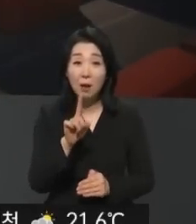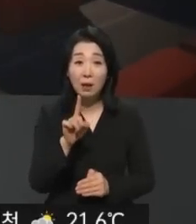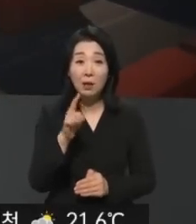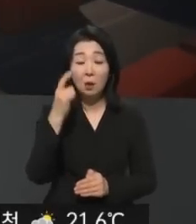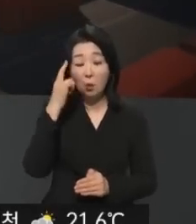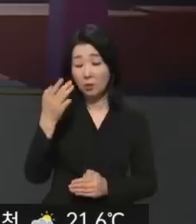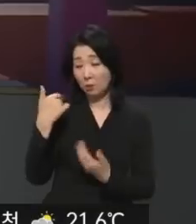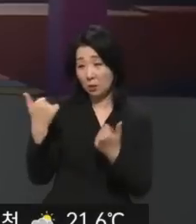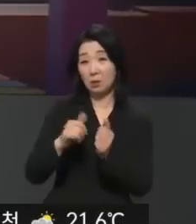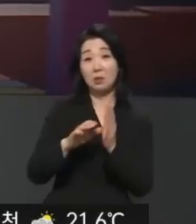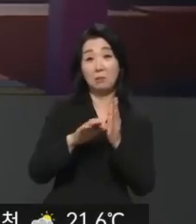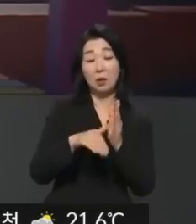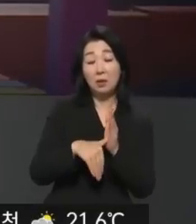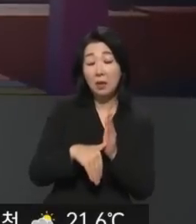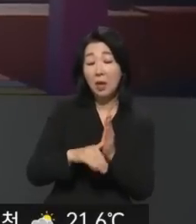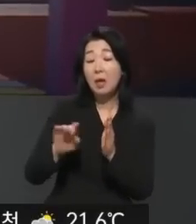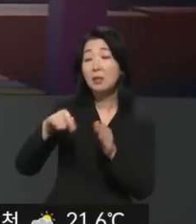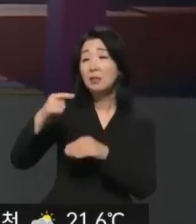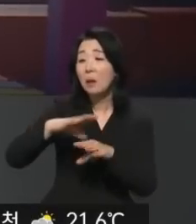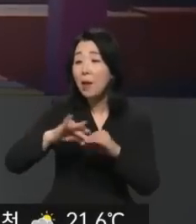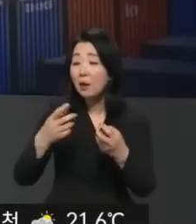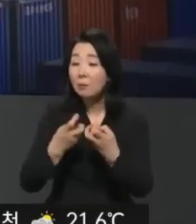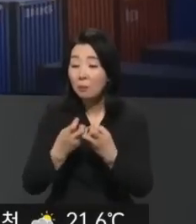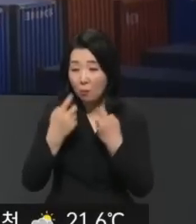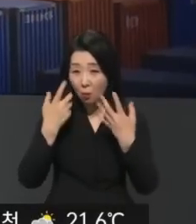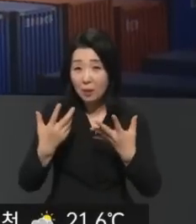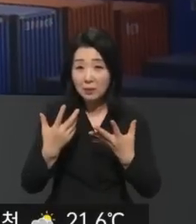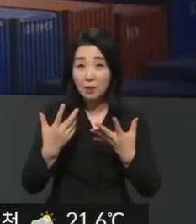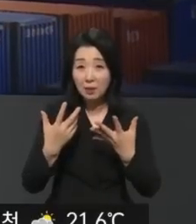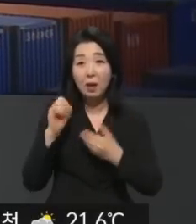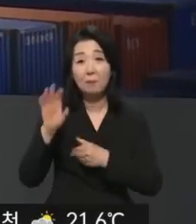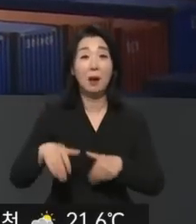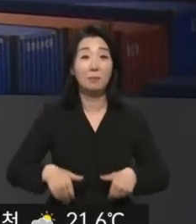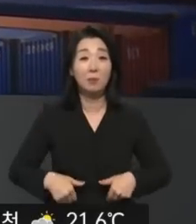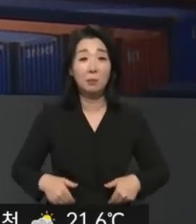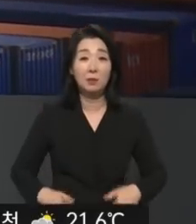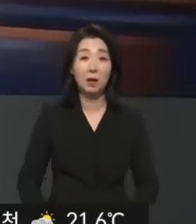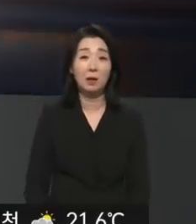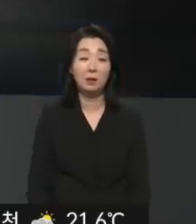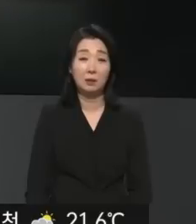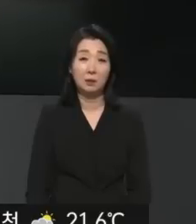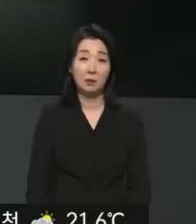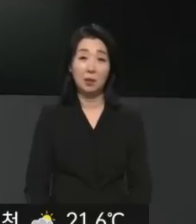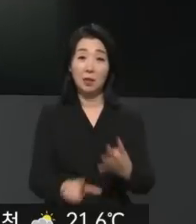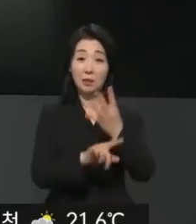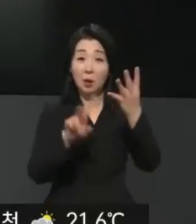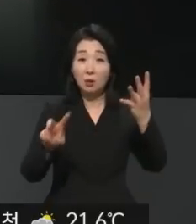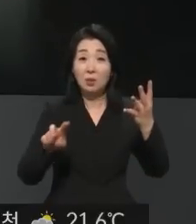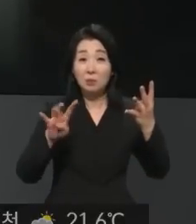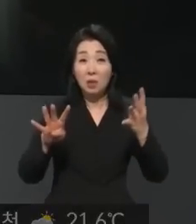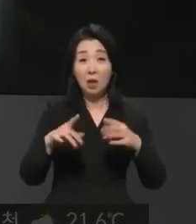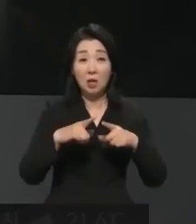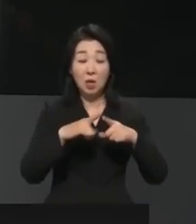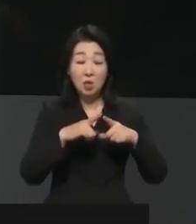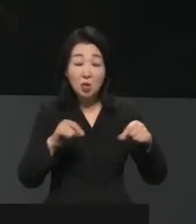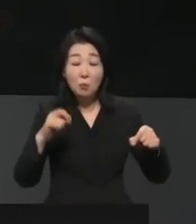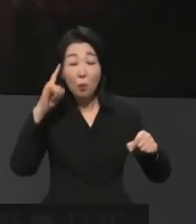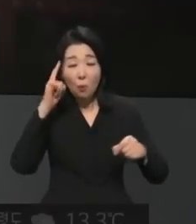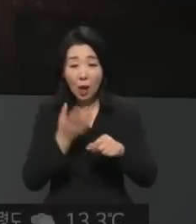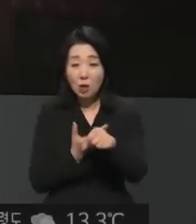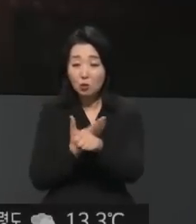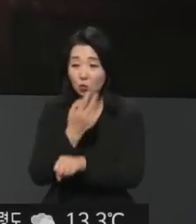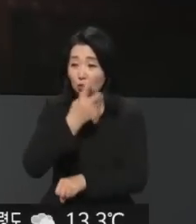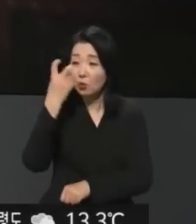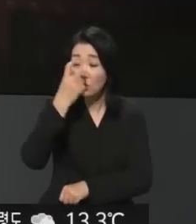정상회담 다음에 후속 조치 정도는 확실히 해둬야겠죠. 우리나라는 지난달 24일 일본을 화이트리스트, 즉